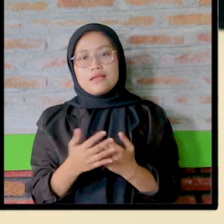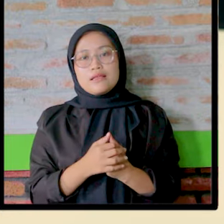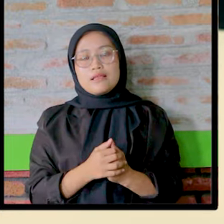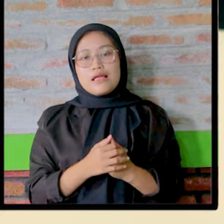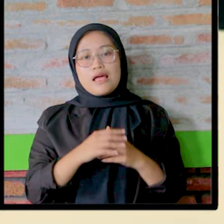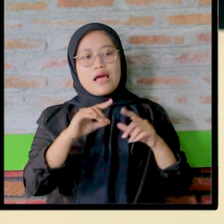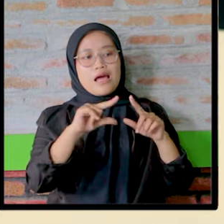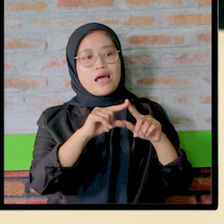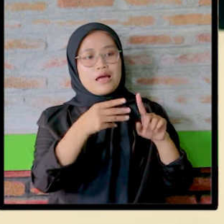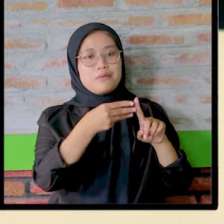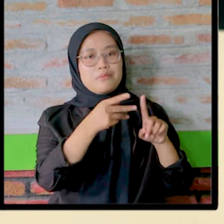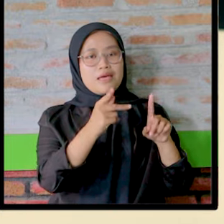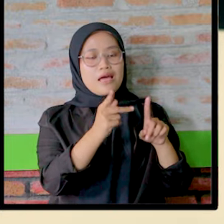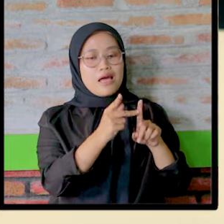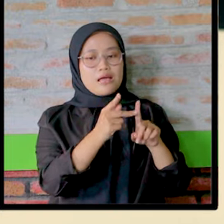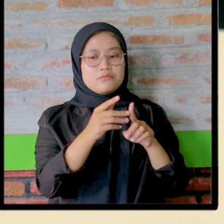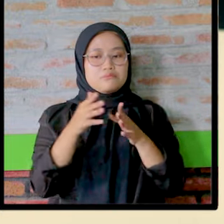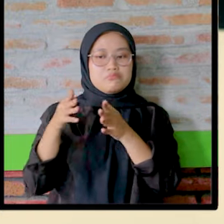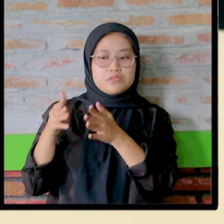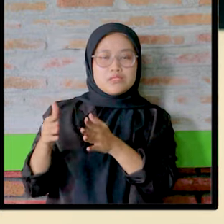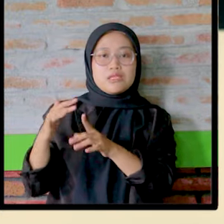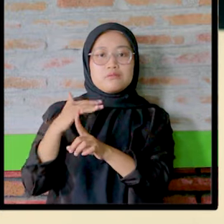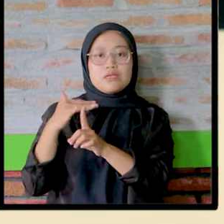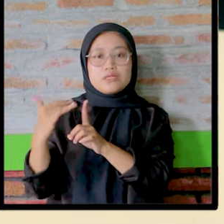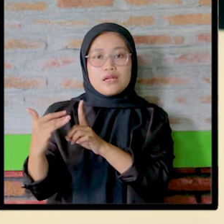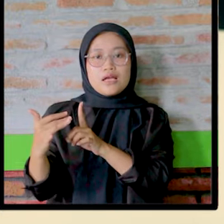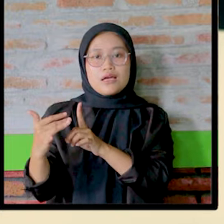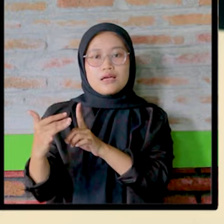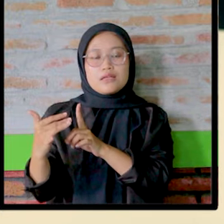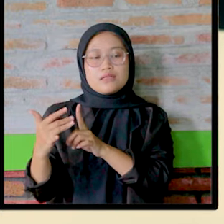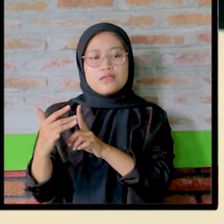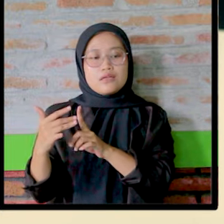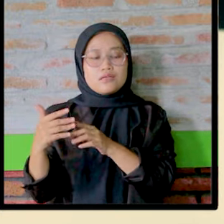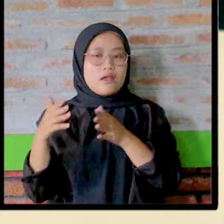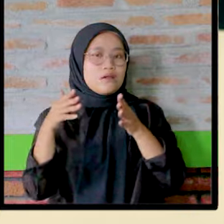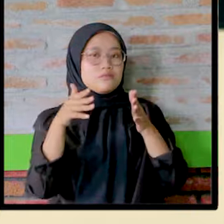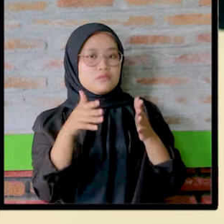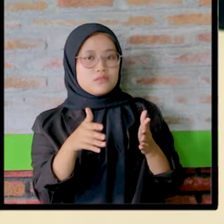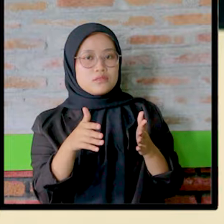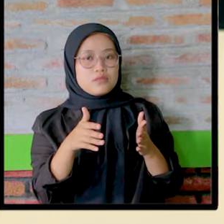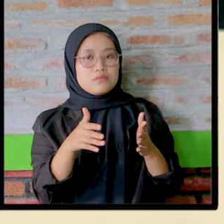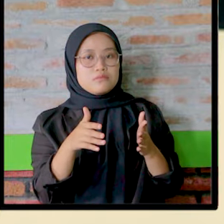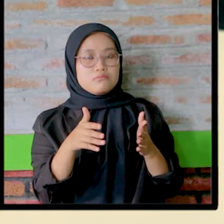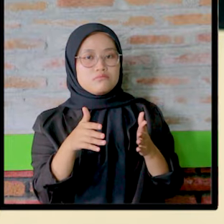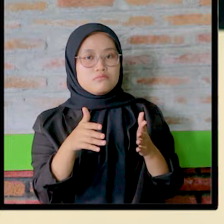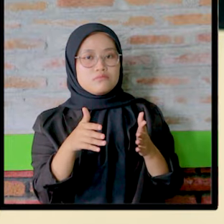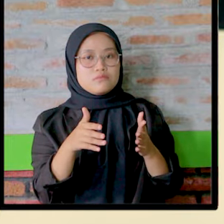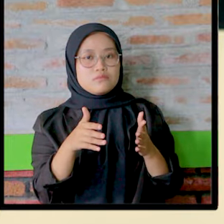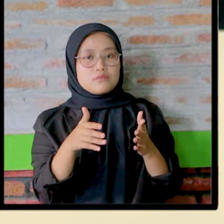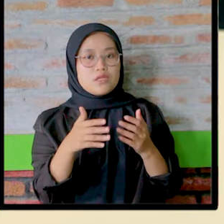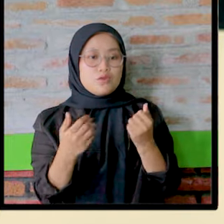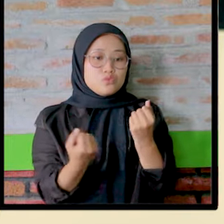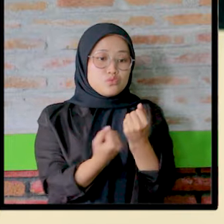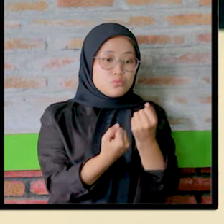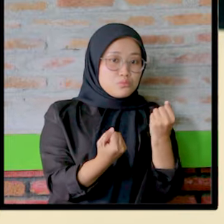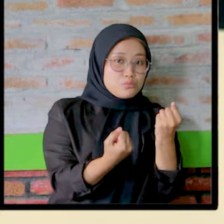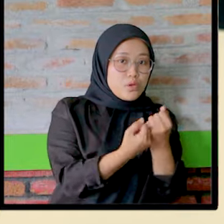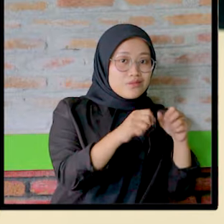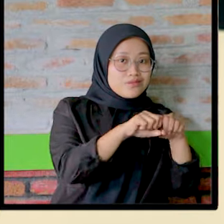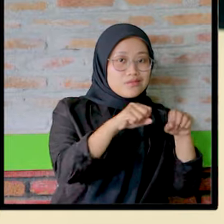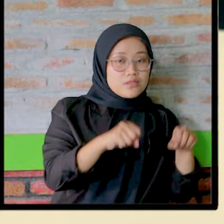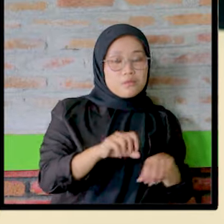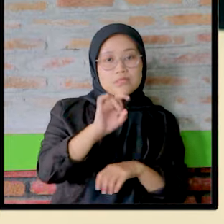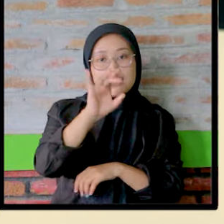aph-nya dari sisi masyarakatnya dari sisi apa supporting syistem yang lain